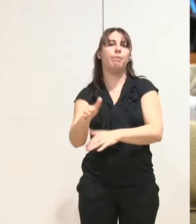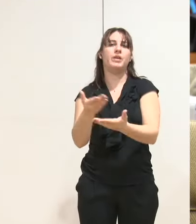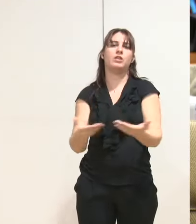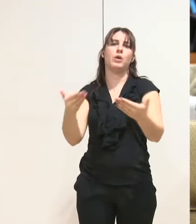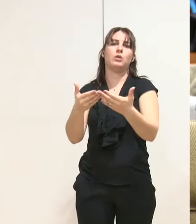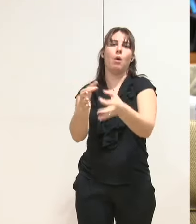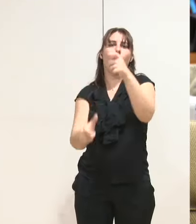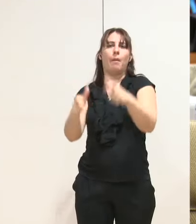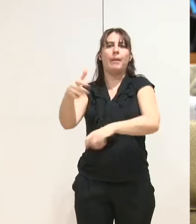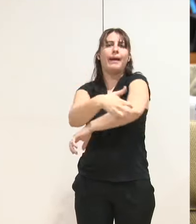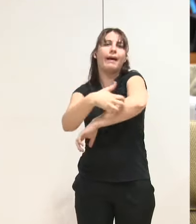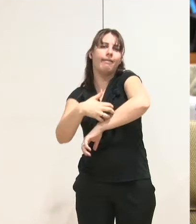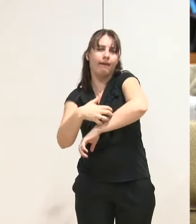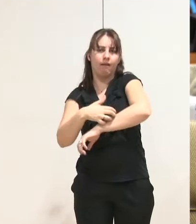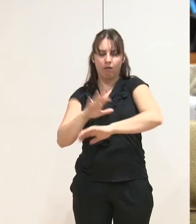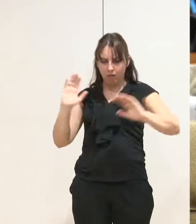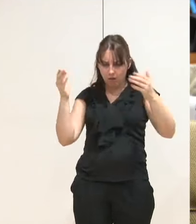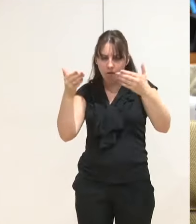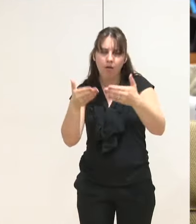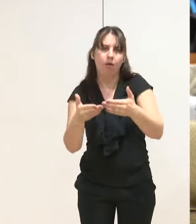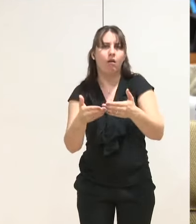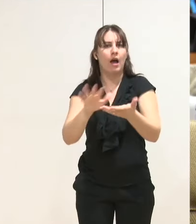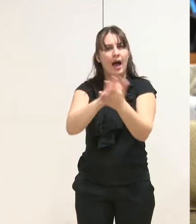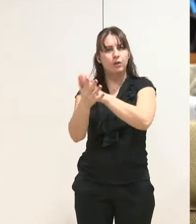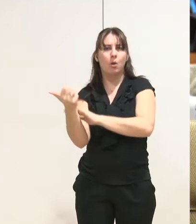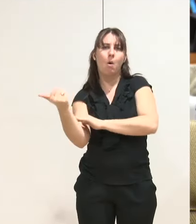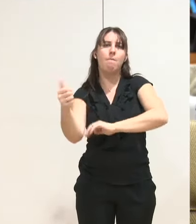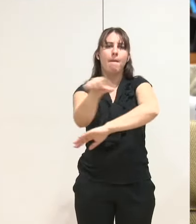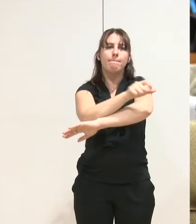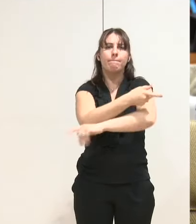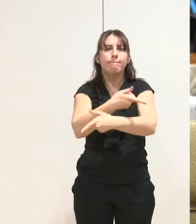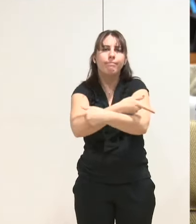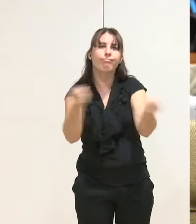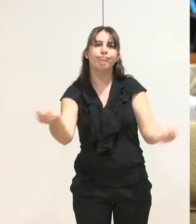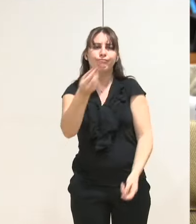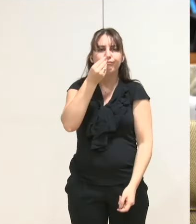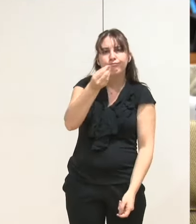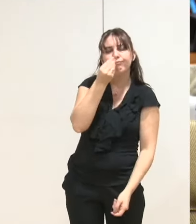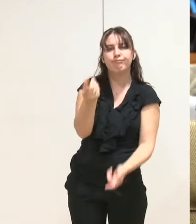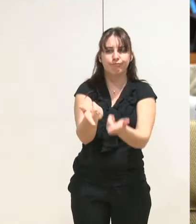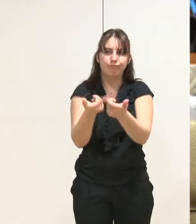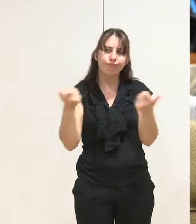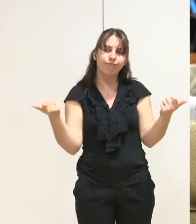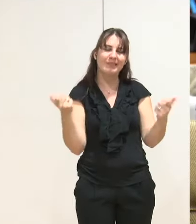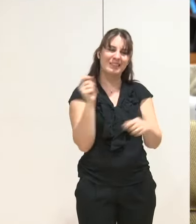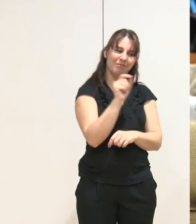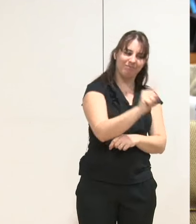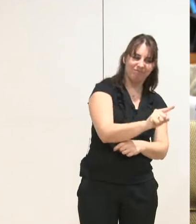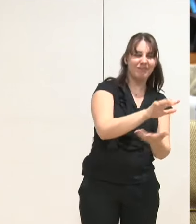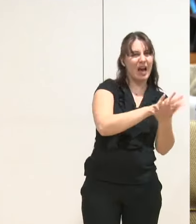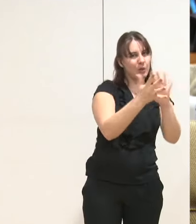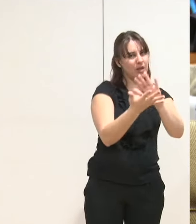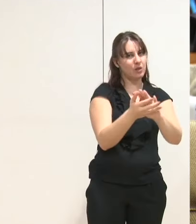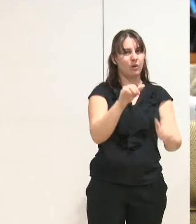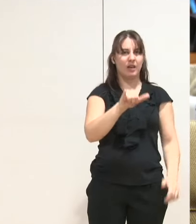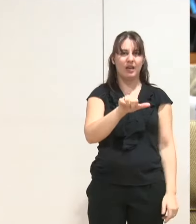particulièrement pour les associations distribuant des aides en nourriture ce n'est pas tout à fait le cas de issu de secours